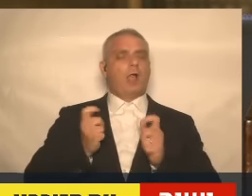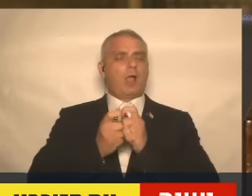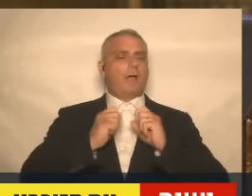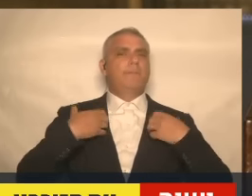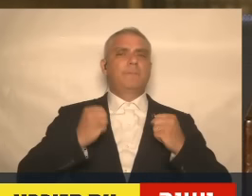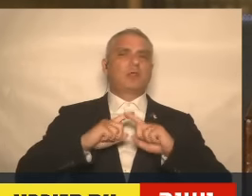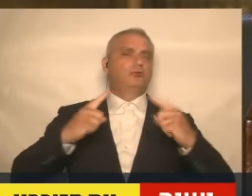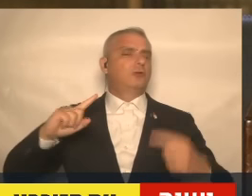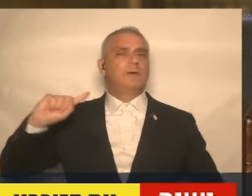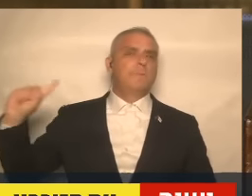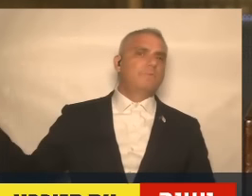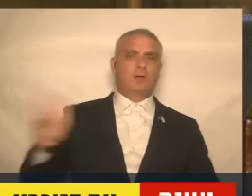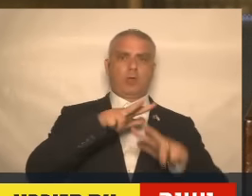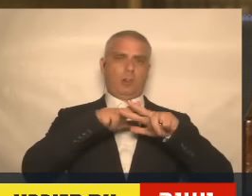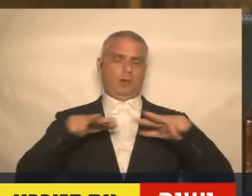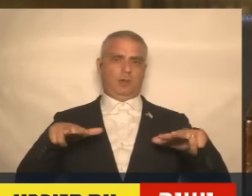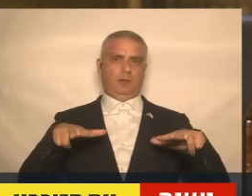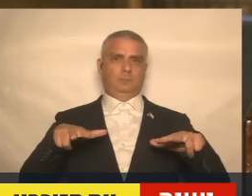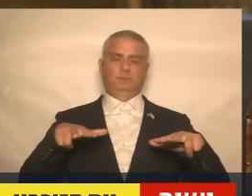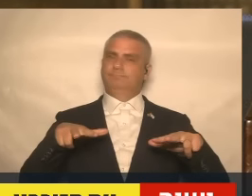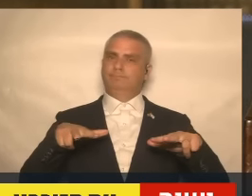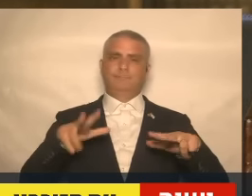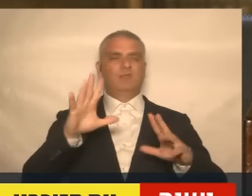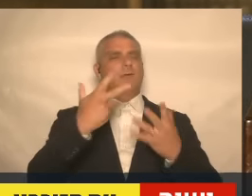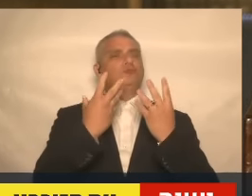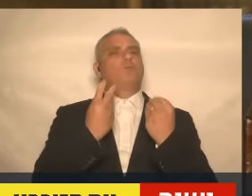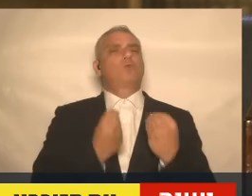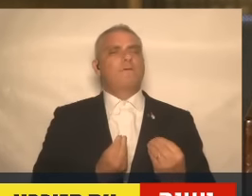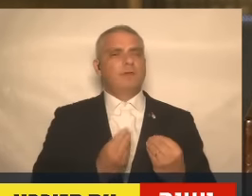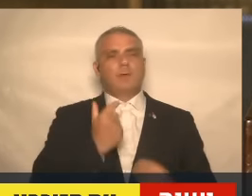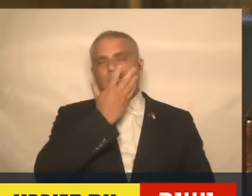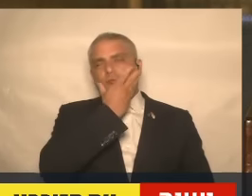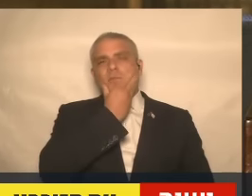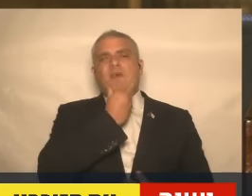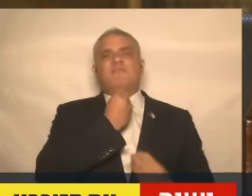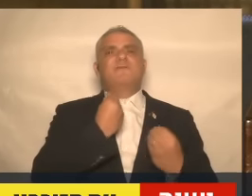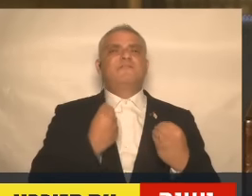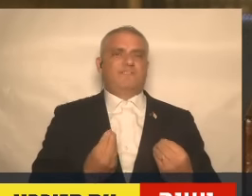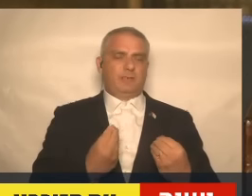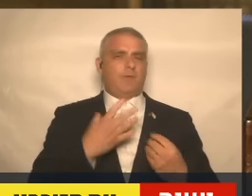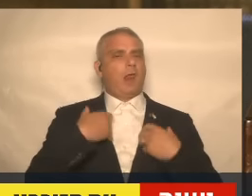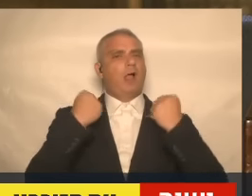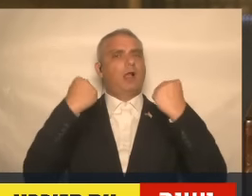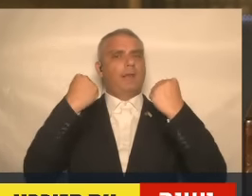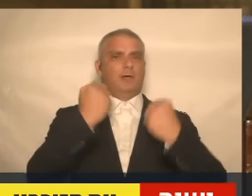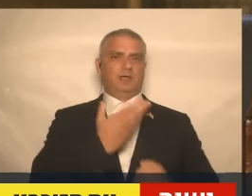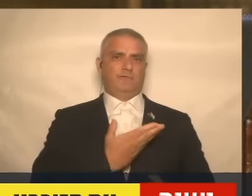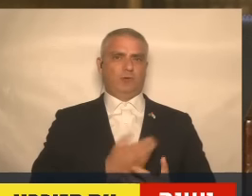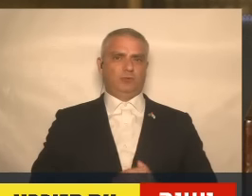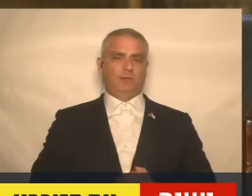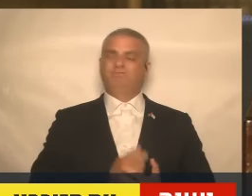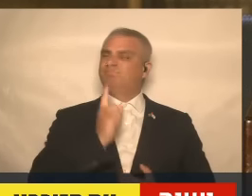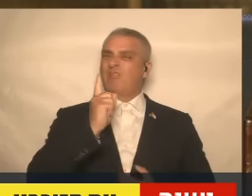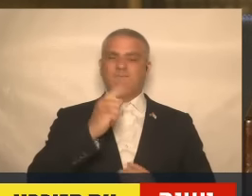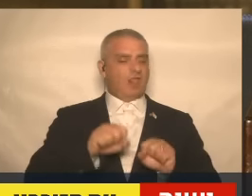הביטחון, מכל רחבי הארץ, על טובם, על יופיים, על גבורתם.